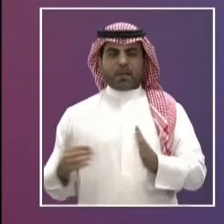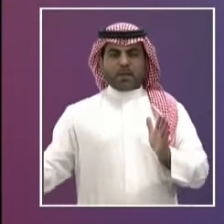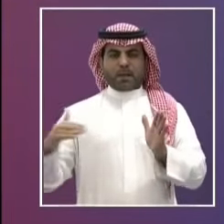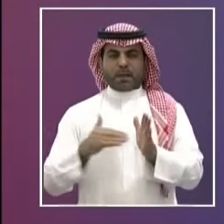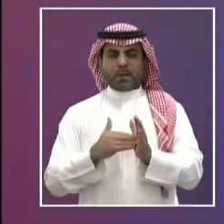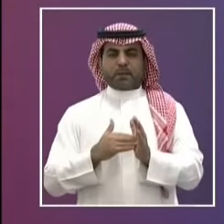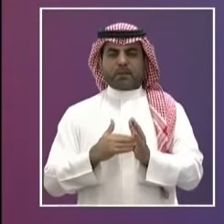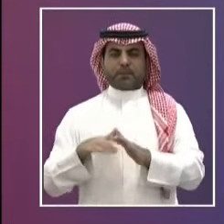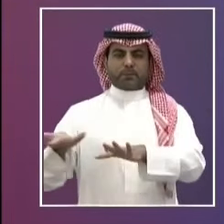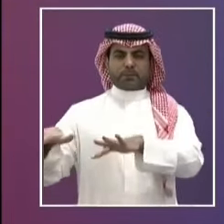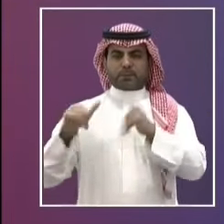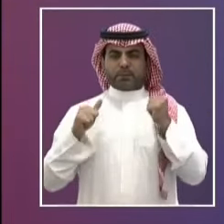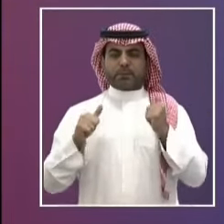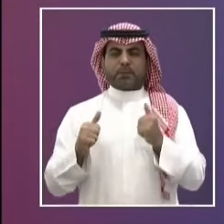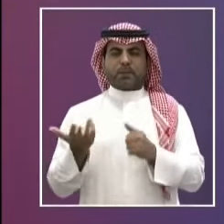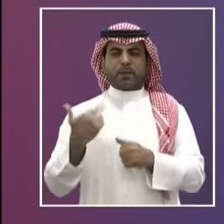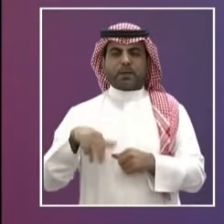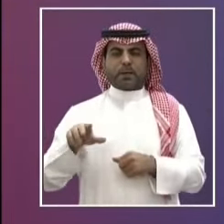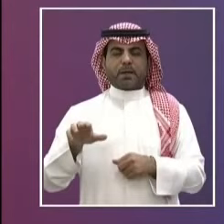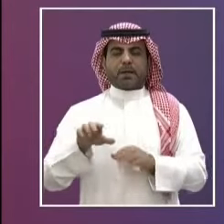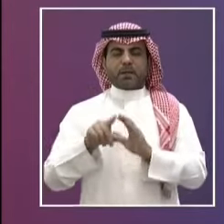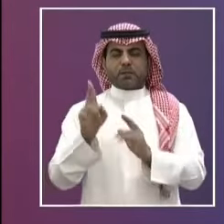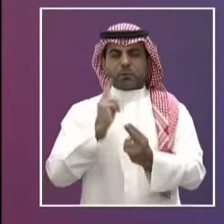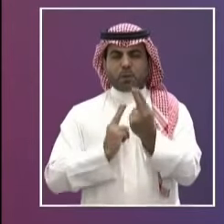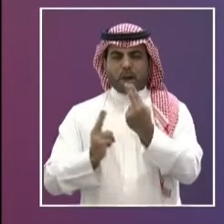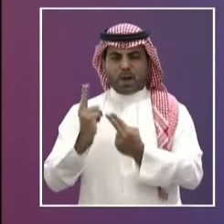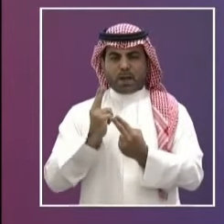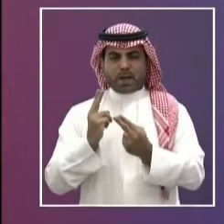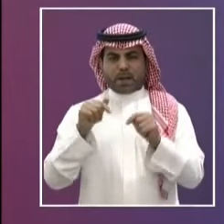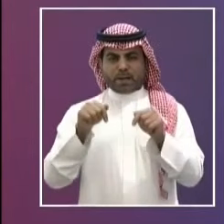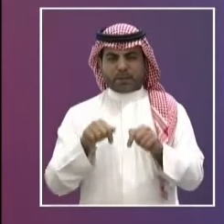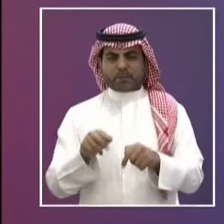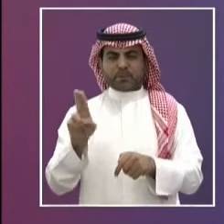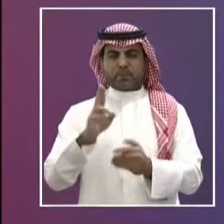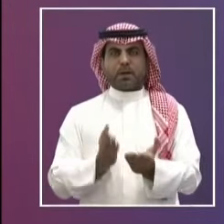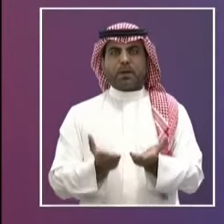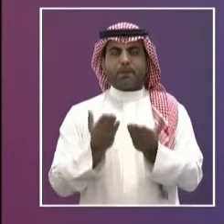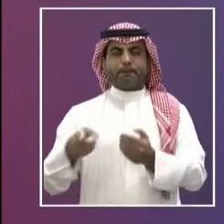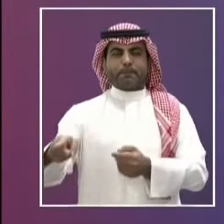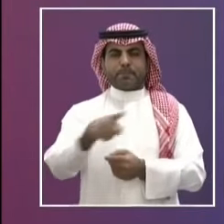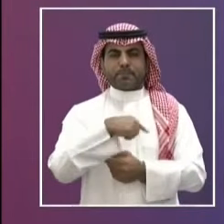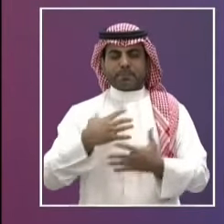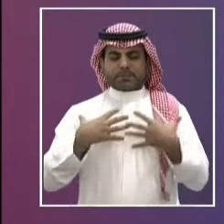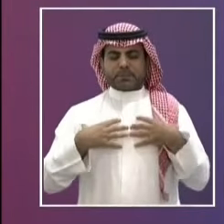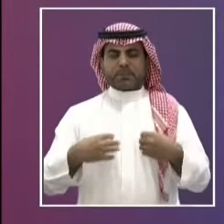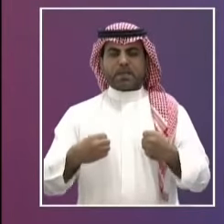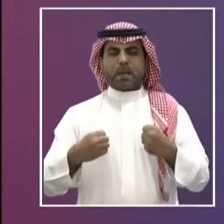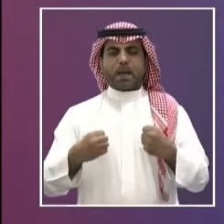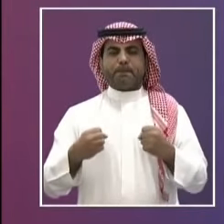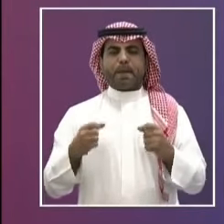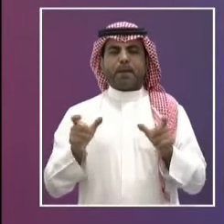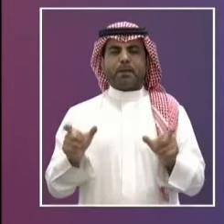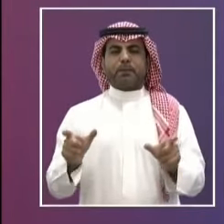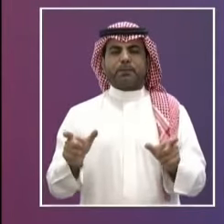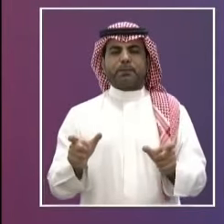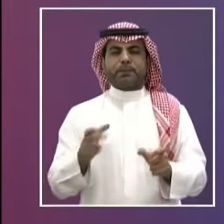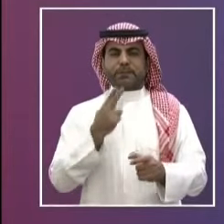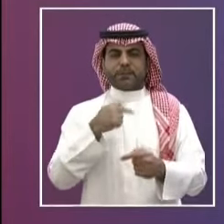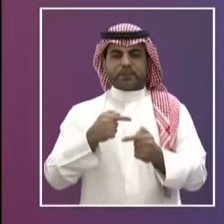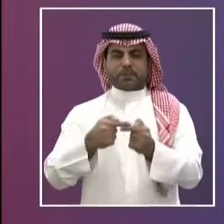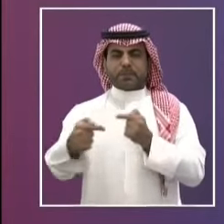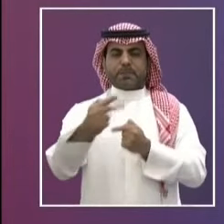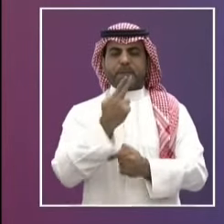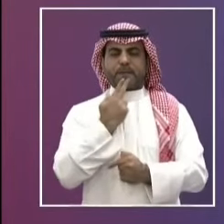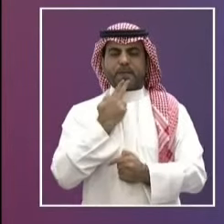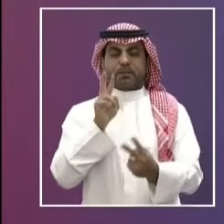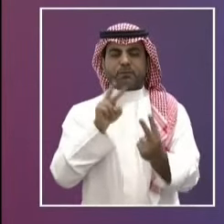بإشارة الزملاء نصل إلى نهاية تلقي أسئلة الصحفيين. أسأل الله للجميع الصحة والسلامة، دمتم بخير ونلتقي على